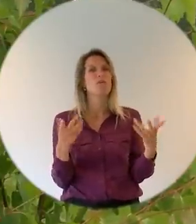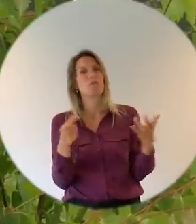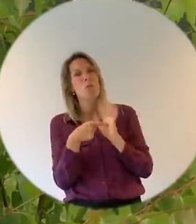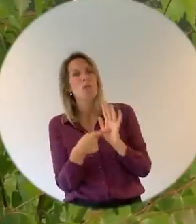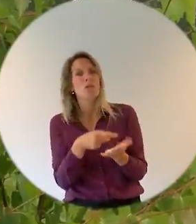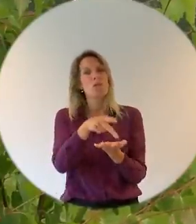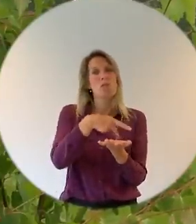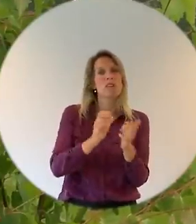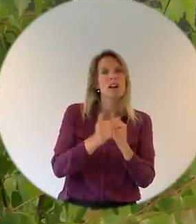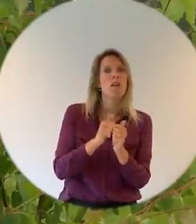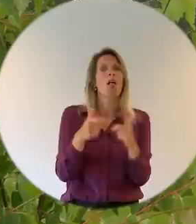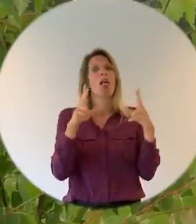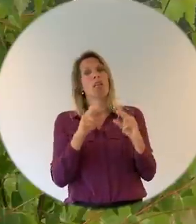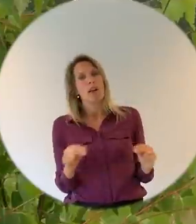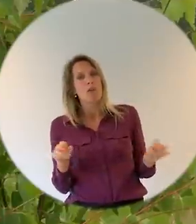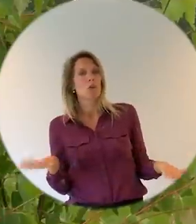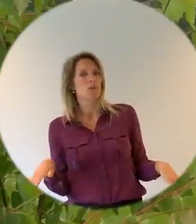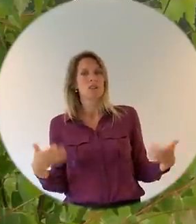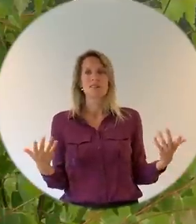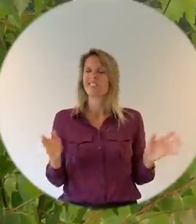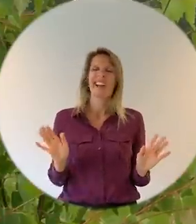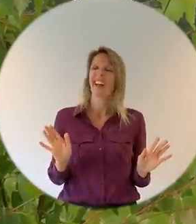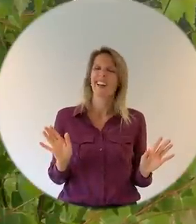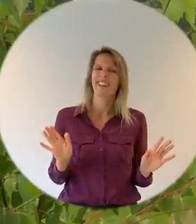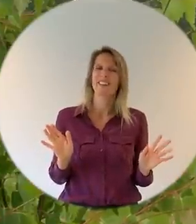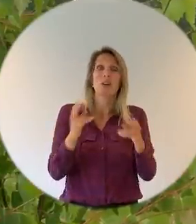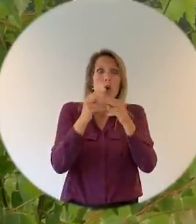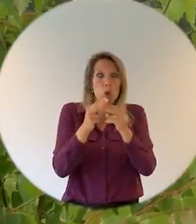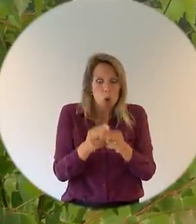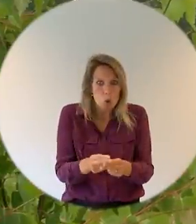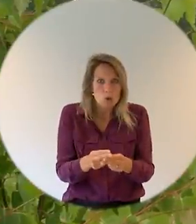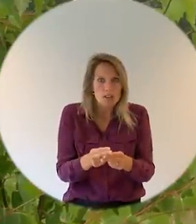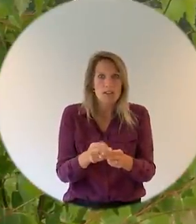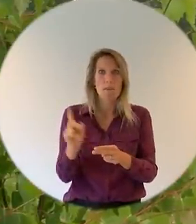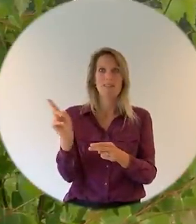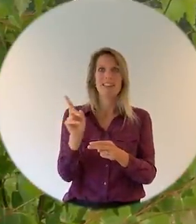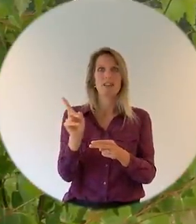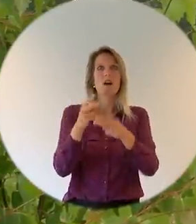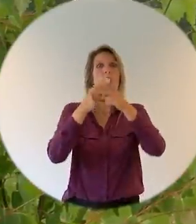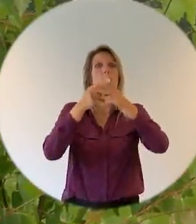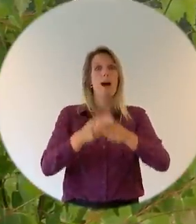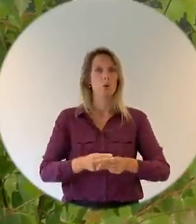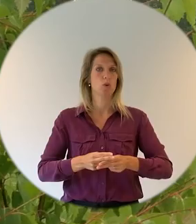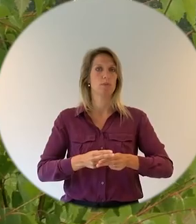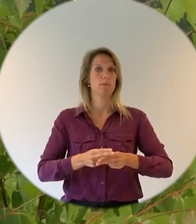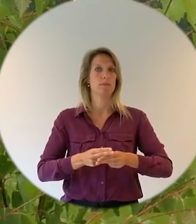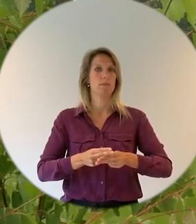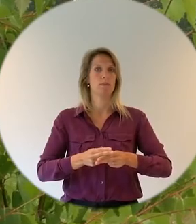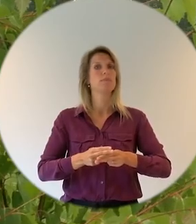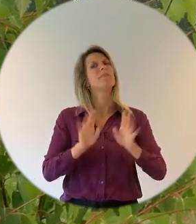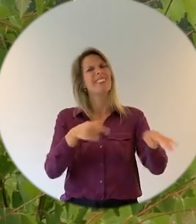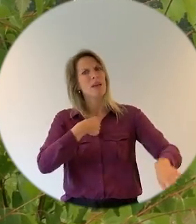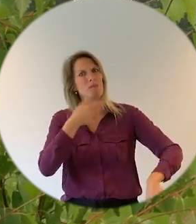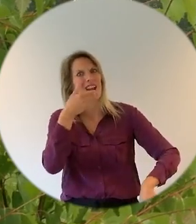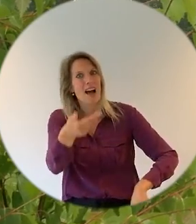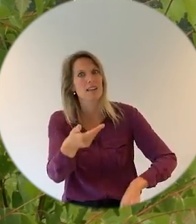een voetbalwedstrijd of iets dergelijks. Rust is pauze. Ik heb een vraag voor